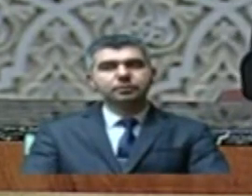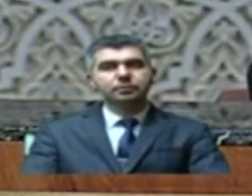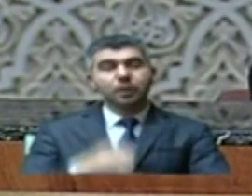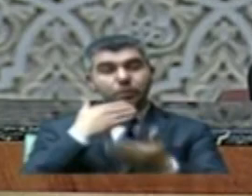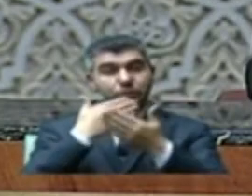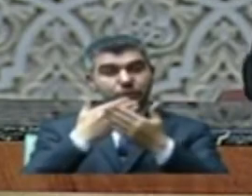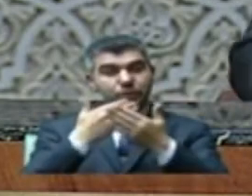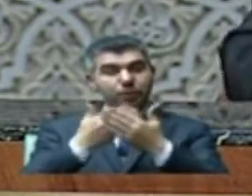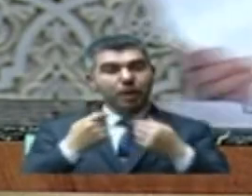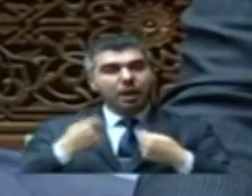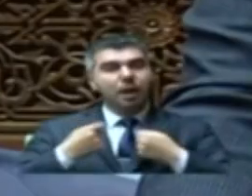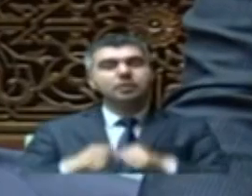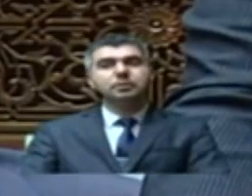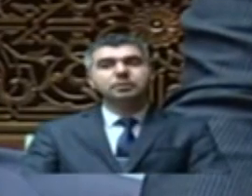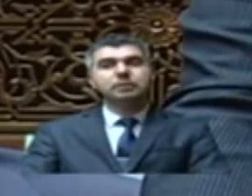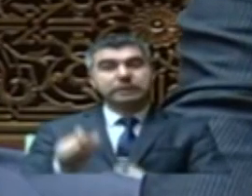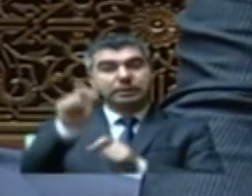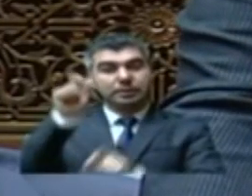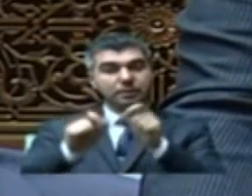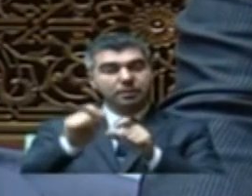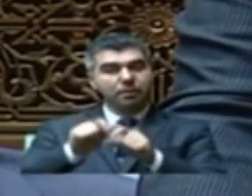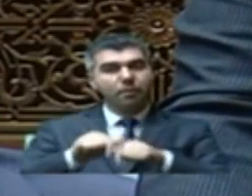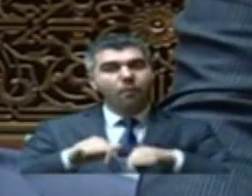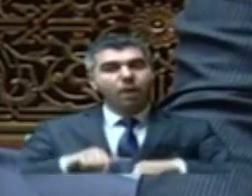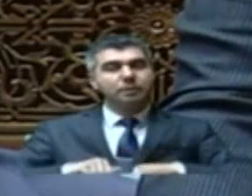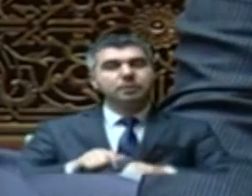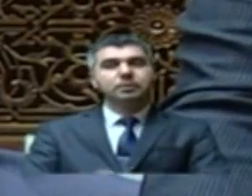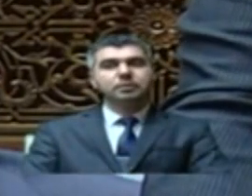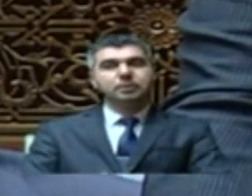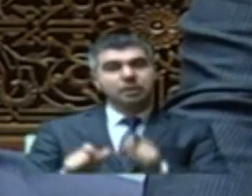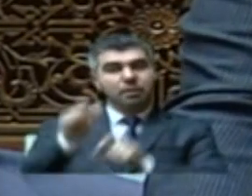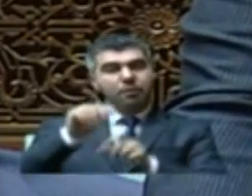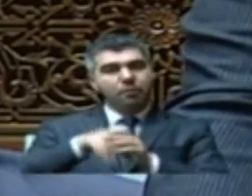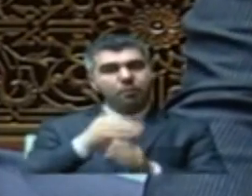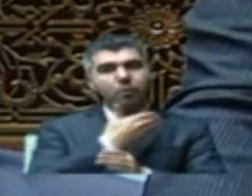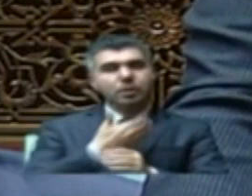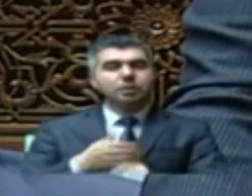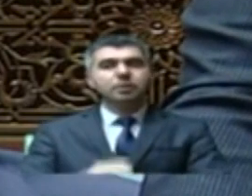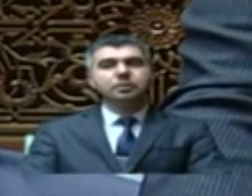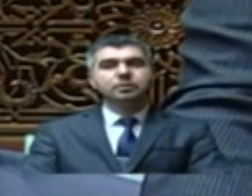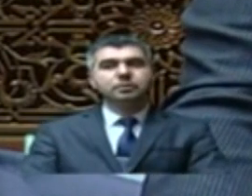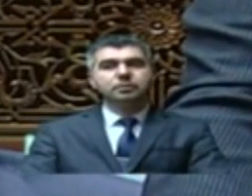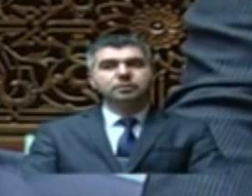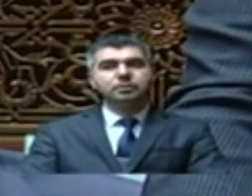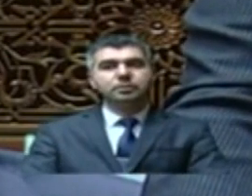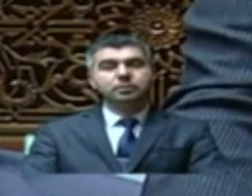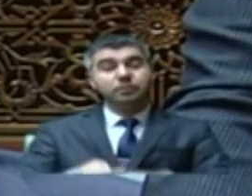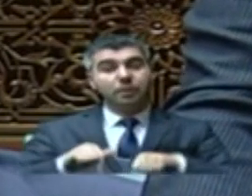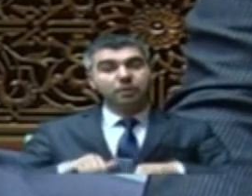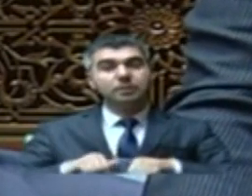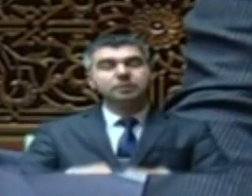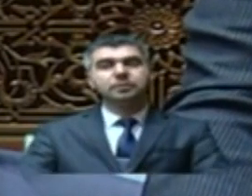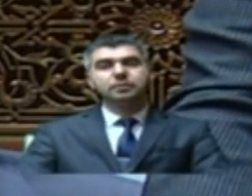شكرا السيد الرئيس، السيدات والسادة الوزراء، السيدات والسادة المستشارين، السيدة الوزيرة